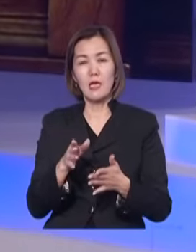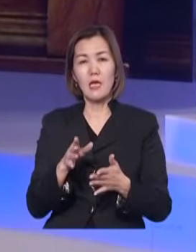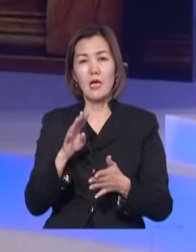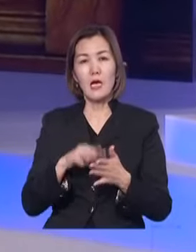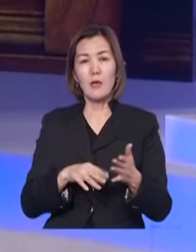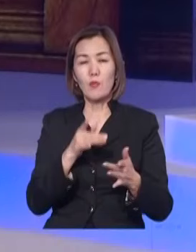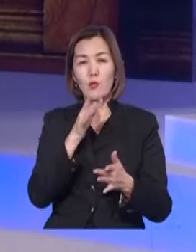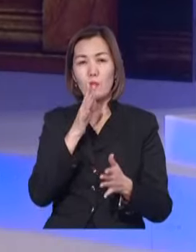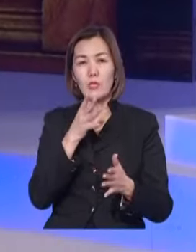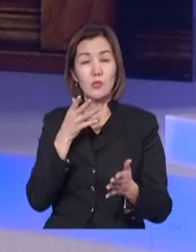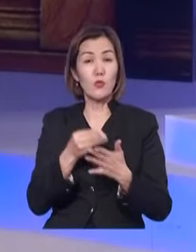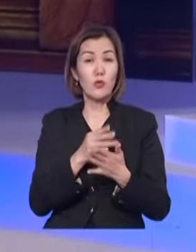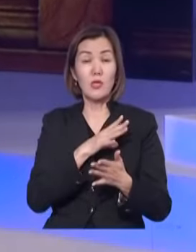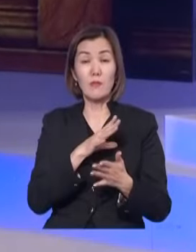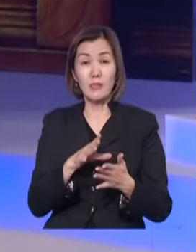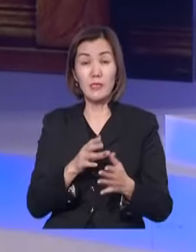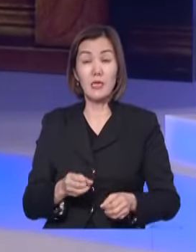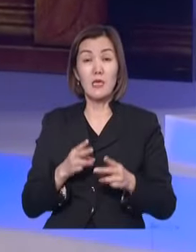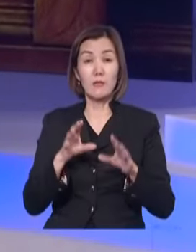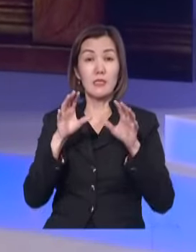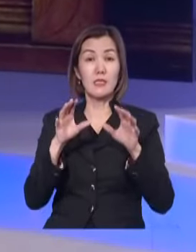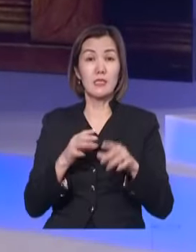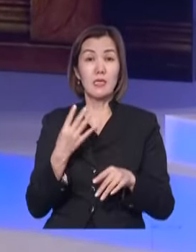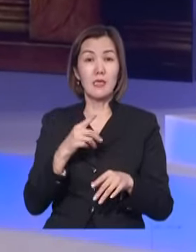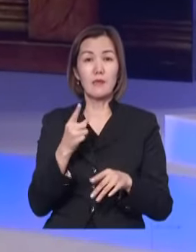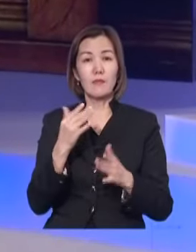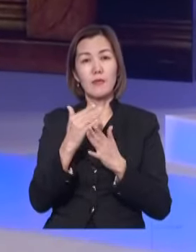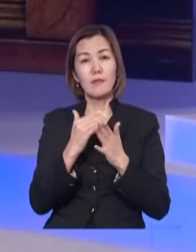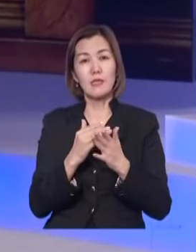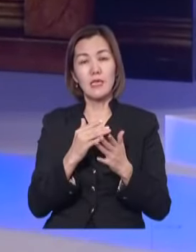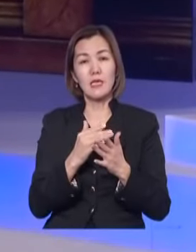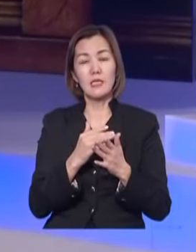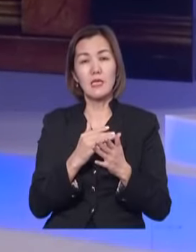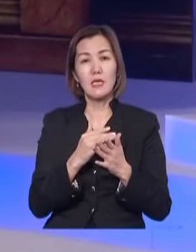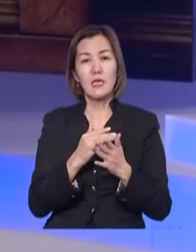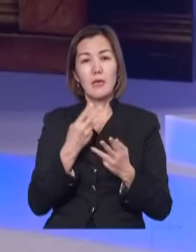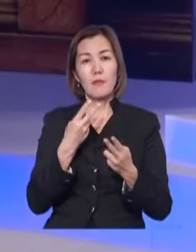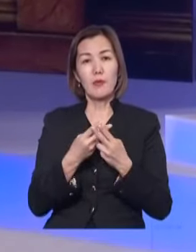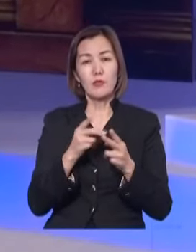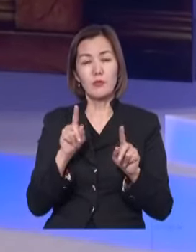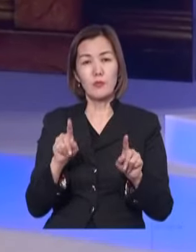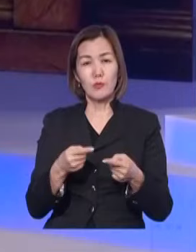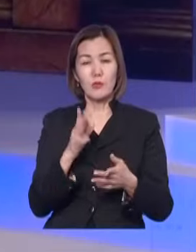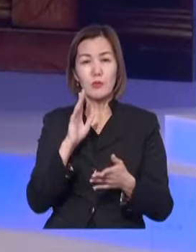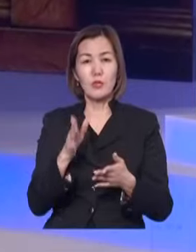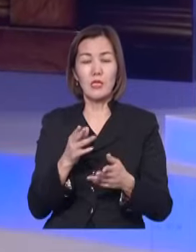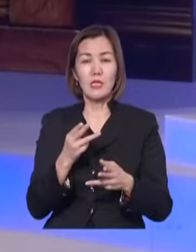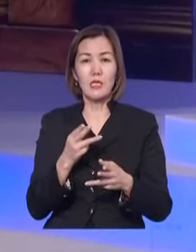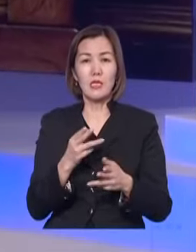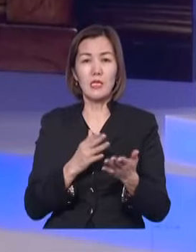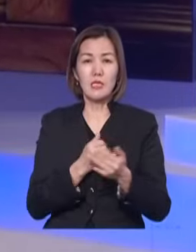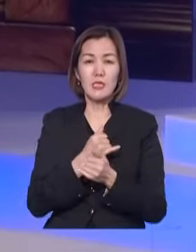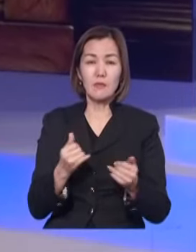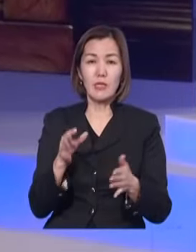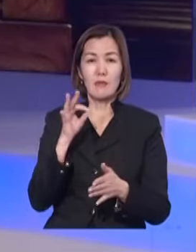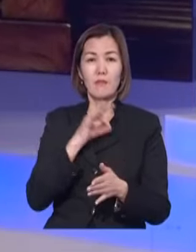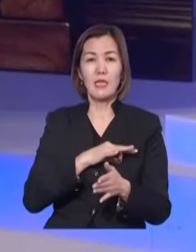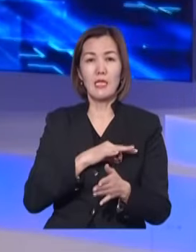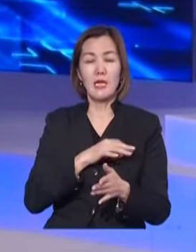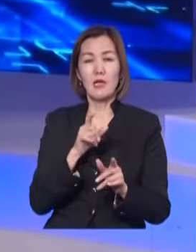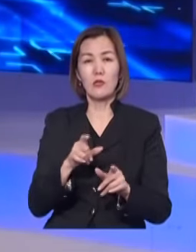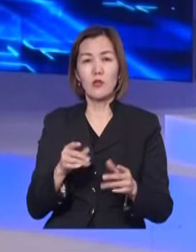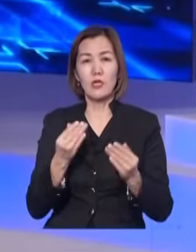Айыппұл мерзімінде өтелмеген жағдайда қылмыстық кодекстің 41-ші бабына сәйкес күдікті бас бостандығынан айырылады. Айта кетейік, қызметін асыра пайдаланған